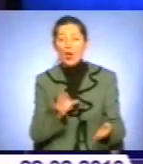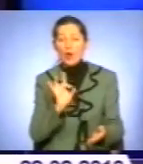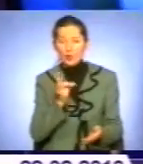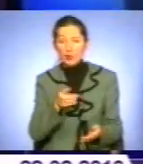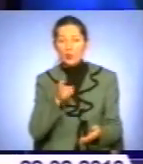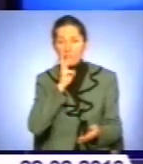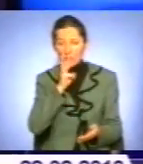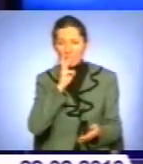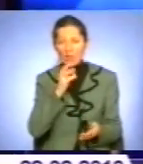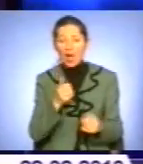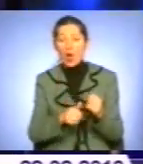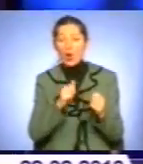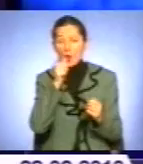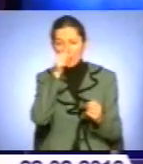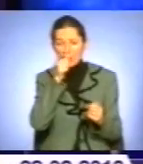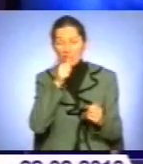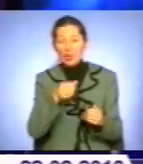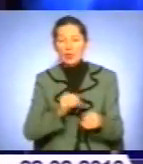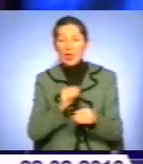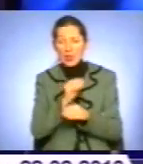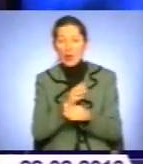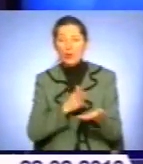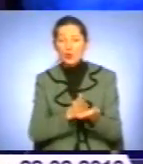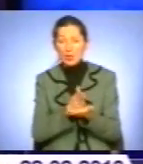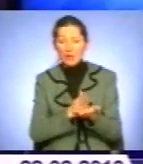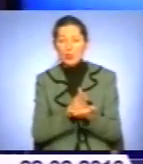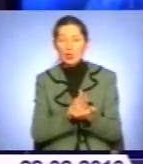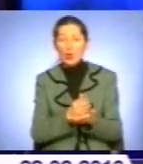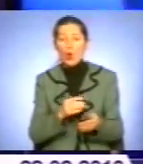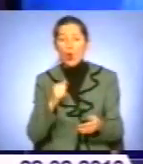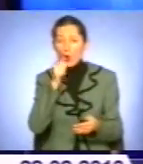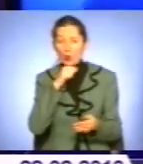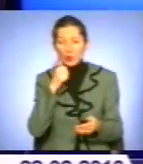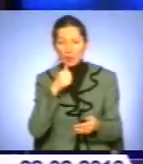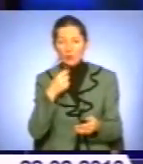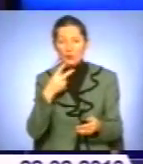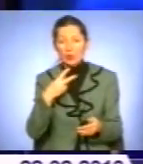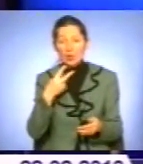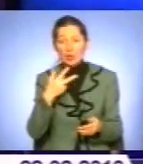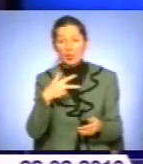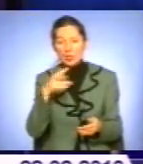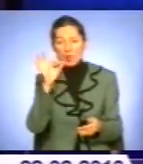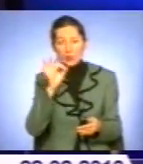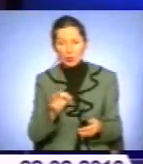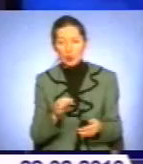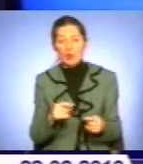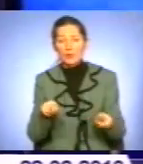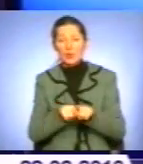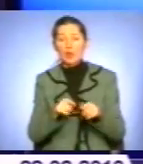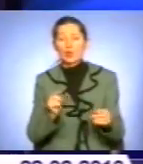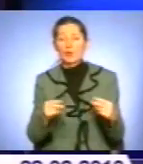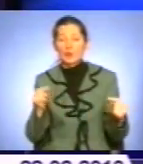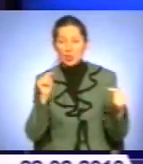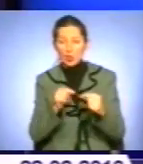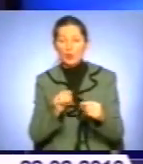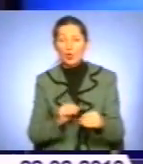щомісячну надбавку за вислугу років від 10 до 30%. Крім того, законопроект передбачає встановлення додаткової доплати за